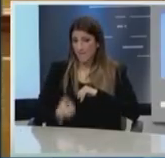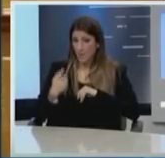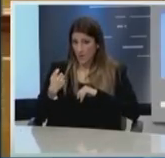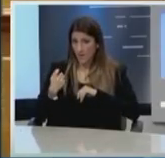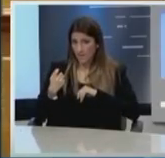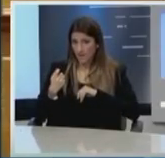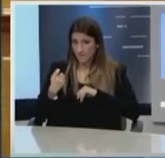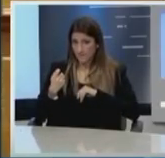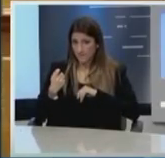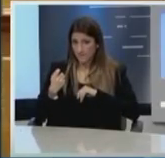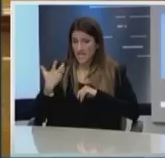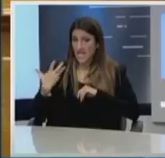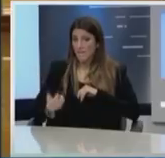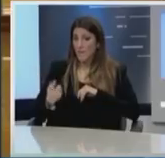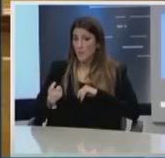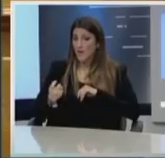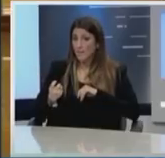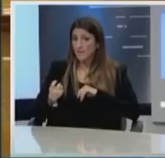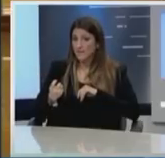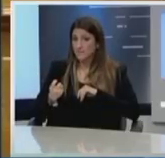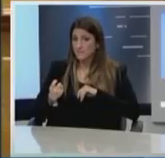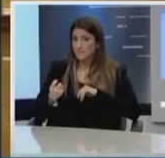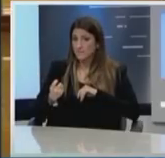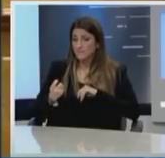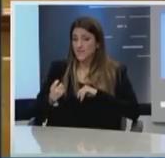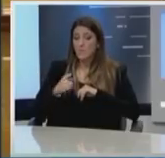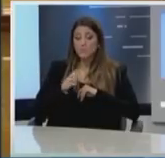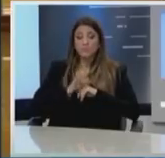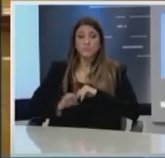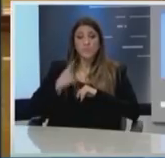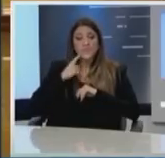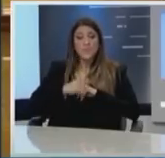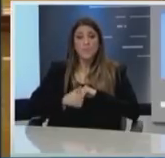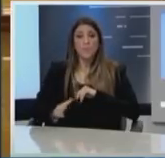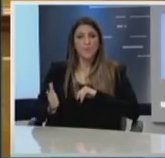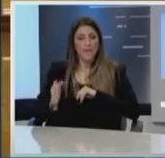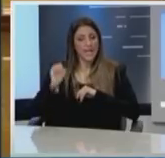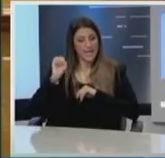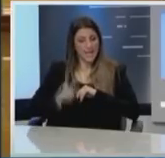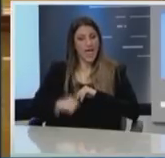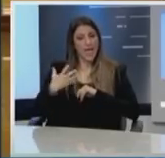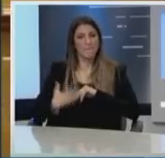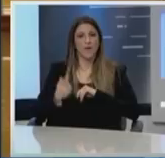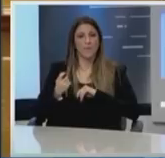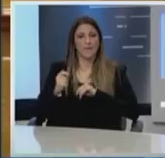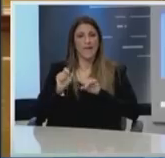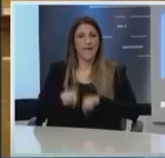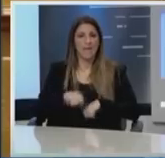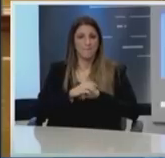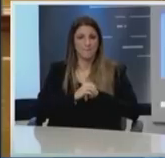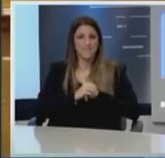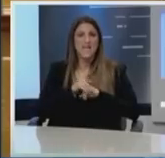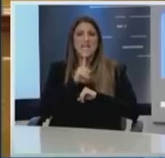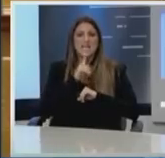χρήματα ορφανά? Υπάρχει διαδρομή χρήματος? Βεβαίως και υπάρχει διαδρομή χρήματος. Τα